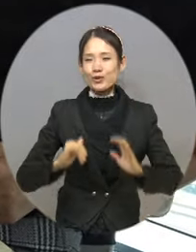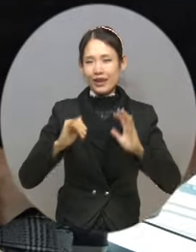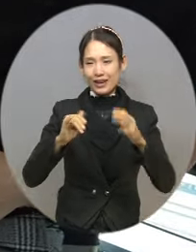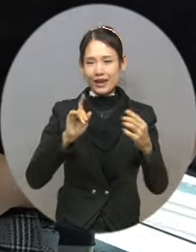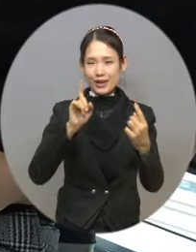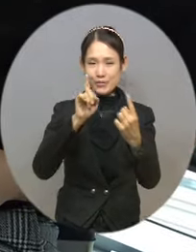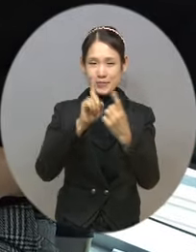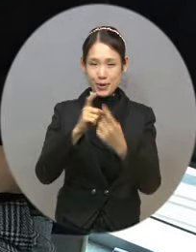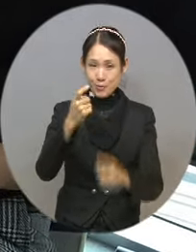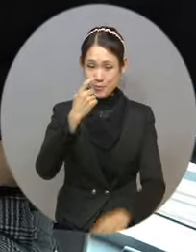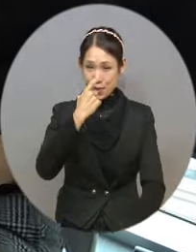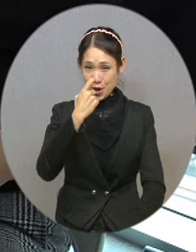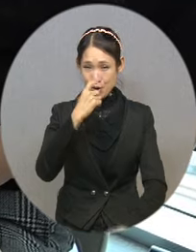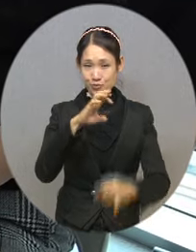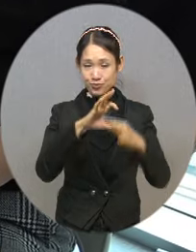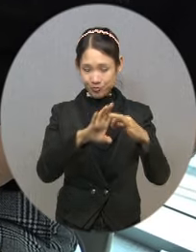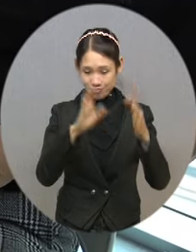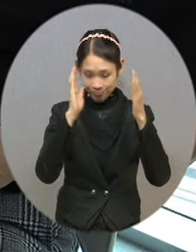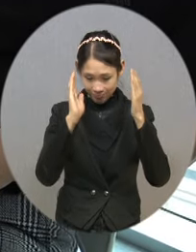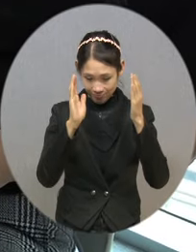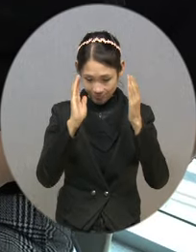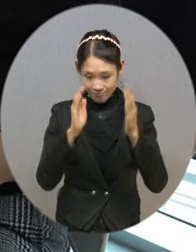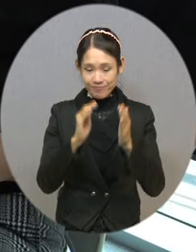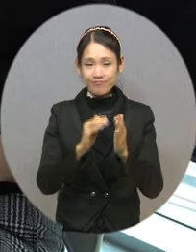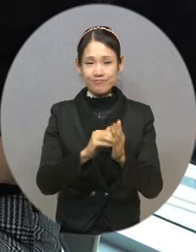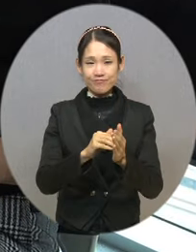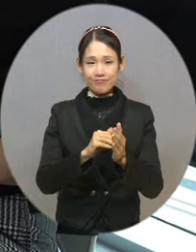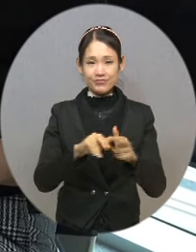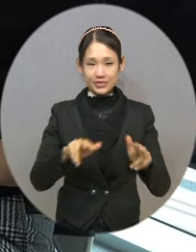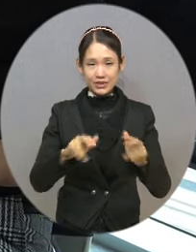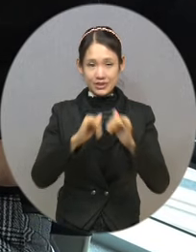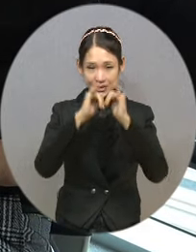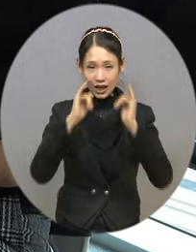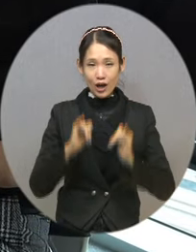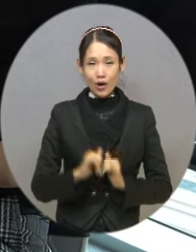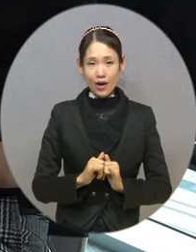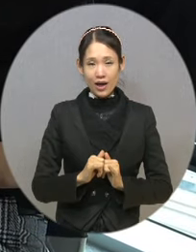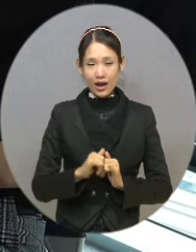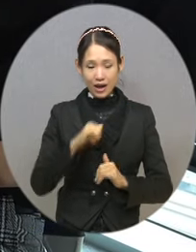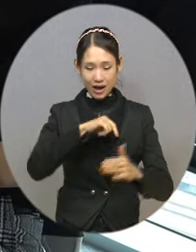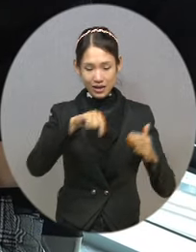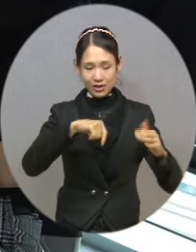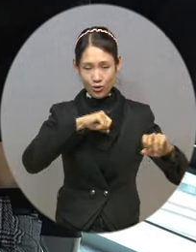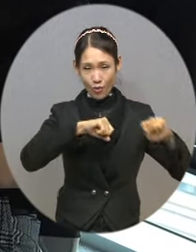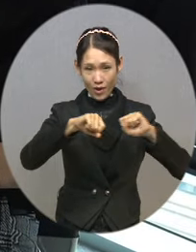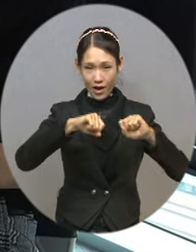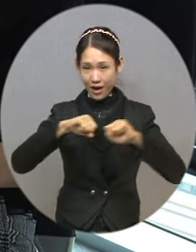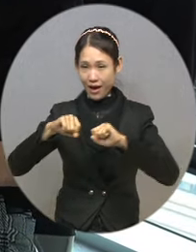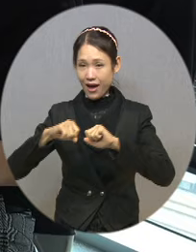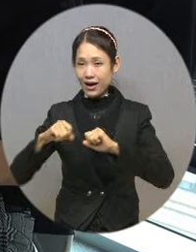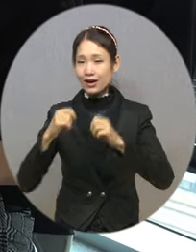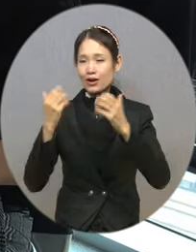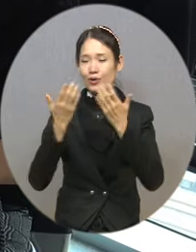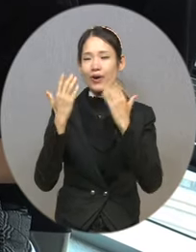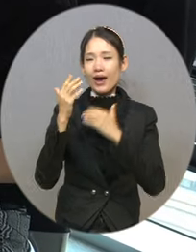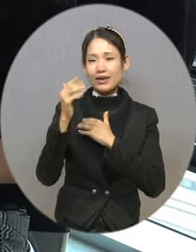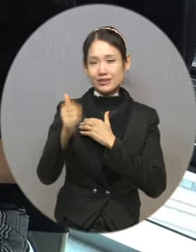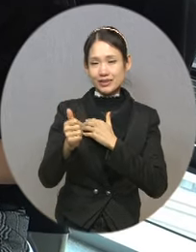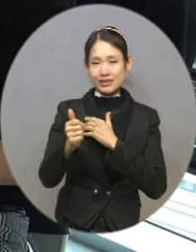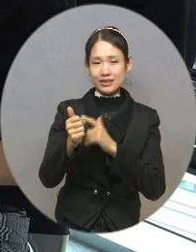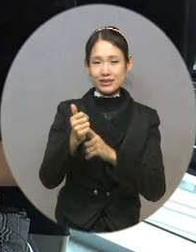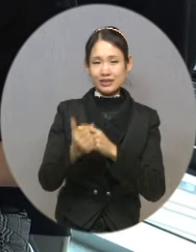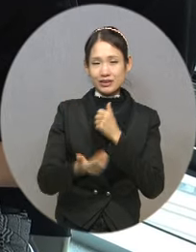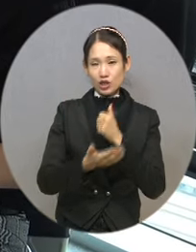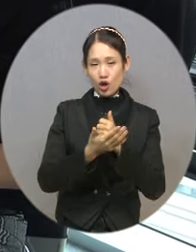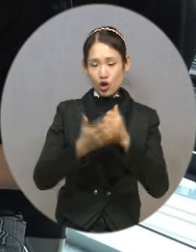네. 배움을 통해서 또 네. 공부하게 되었고 네. 또 지금 또 사회적인 어떤 또 네. 활동을 네. 또 학장님의 어떤 격려와